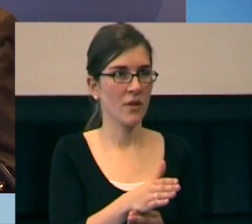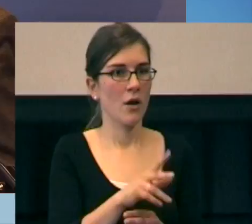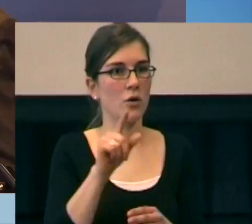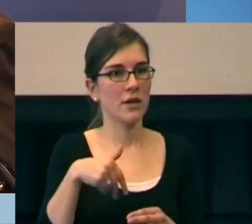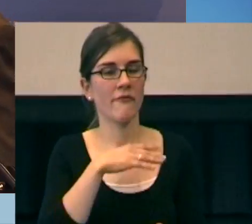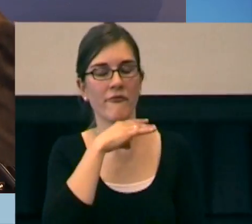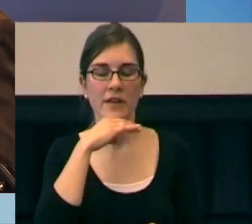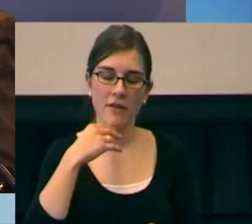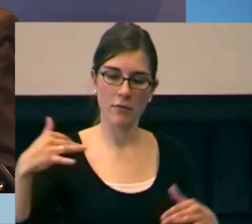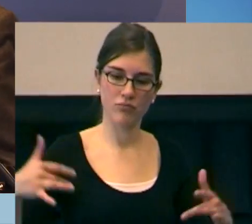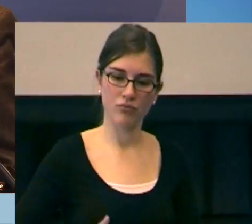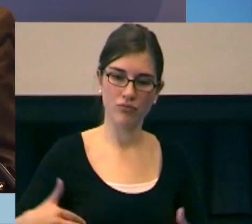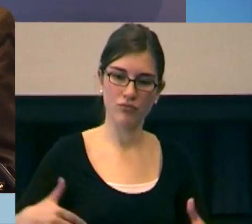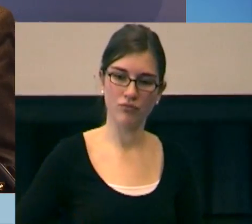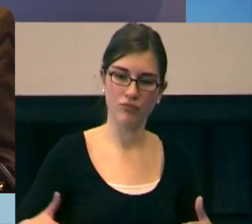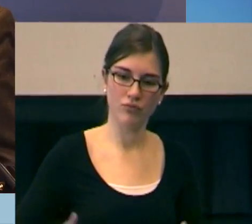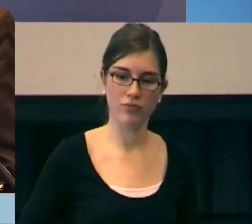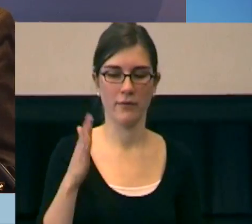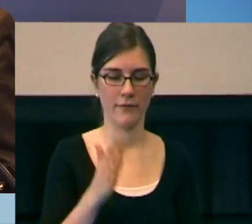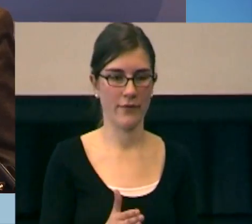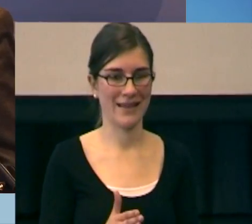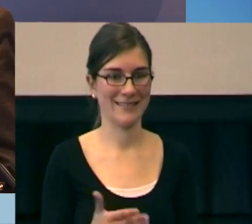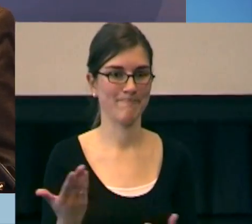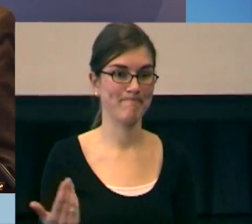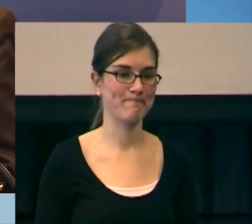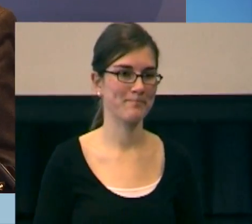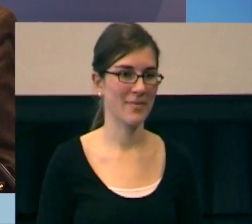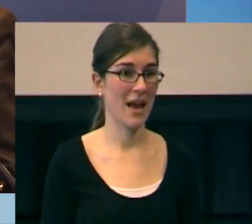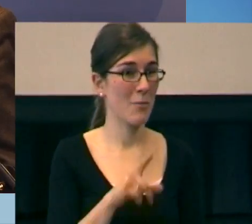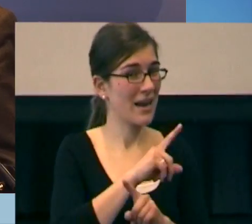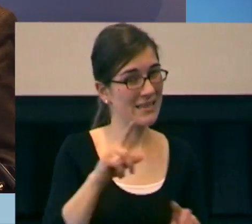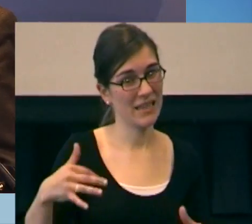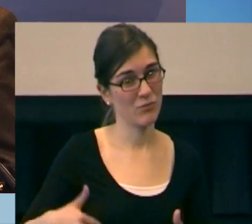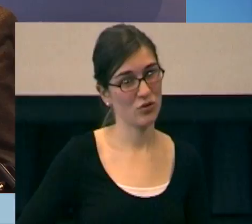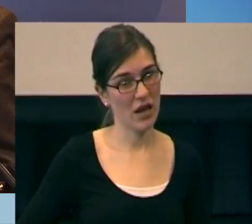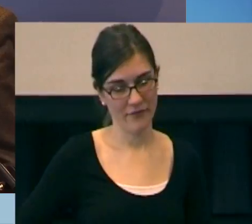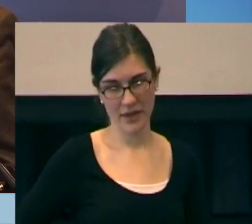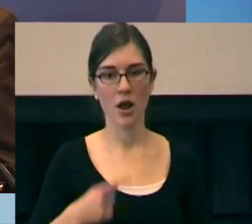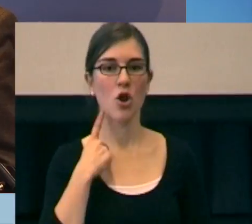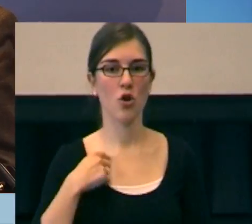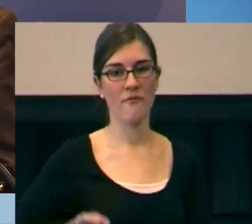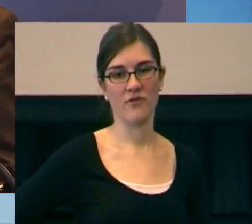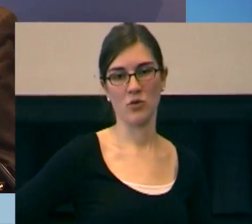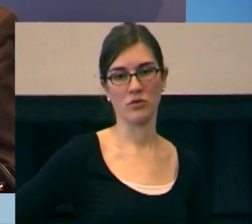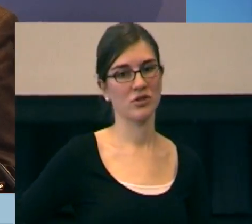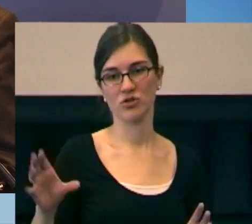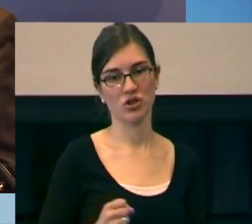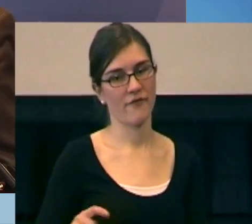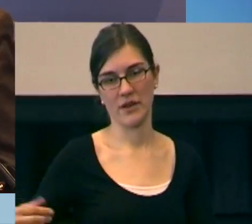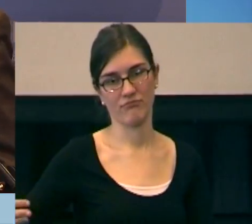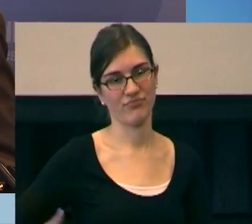Strahlendosis auf die Prostata bekommen. Was Sie nicht mit dieser Dosis bestrahlen können, sind die Lymphknoten. Das heißt, der Patient mit hohem